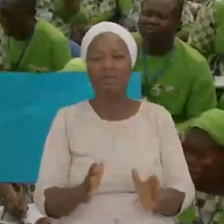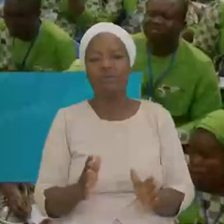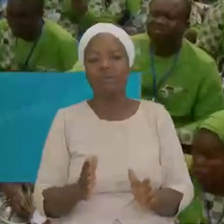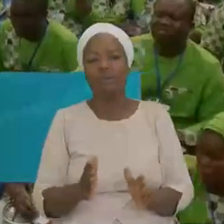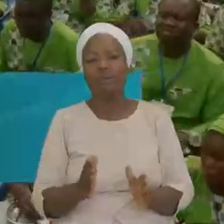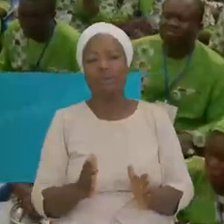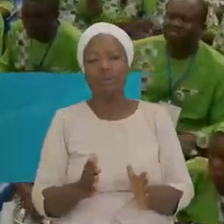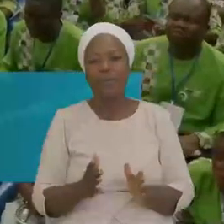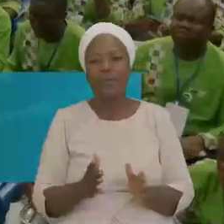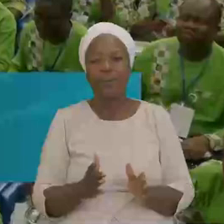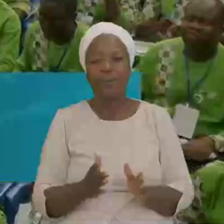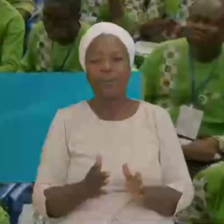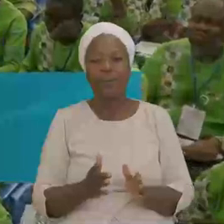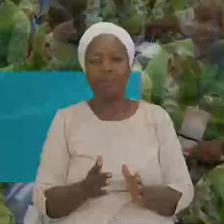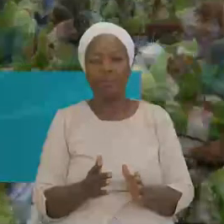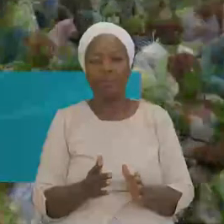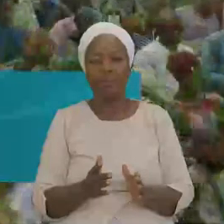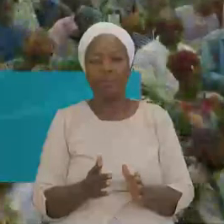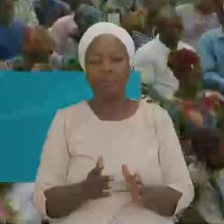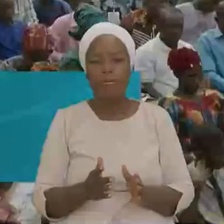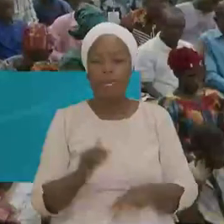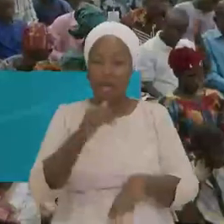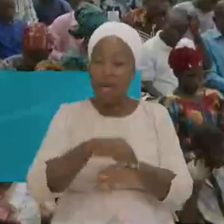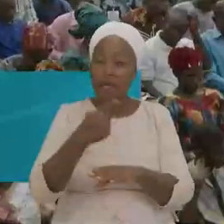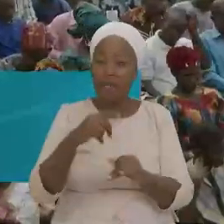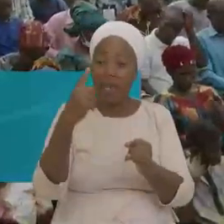le rédempteur et comme le libérateur.